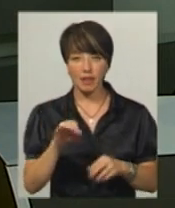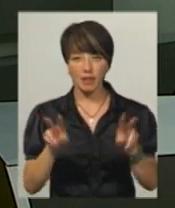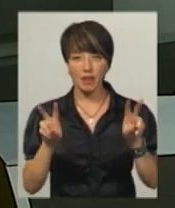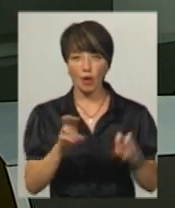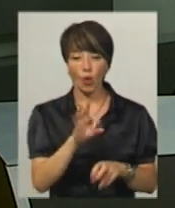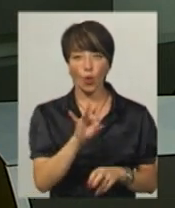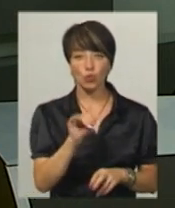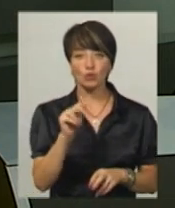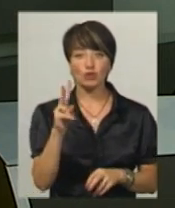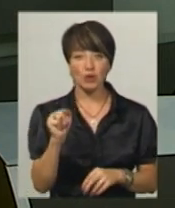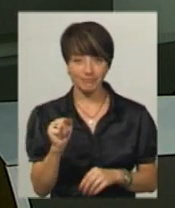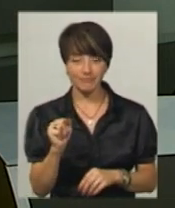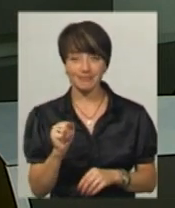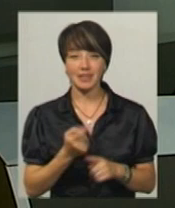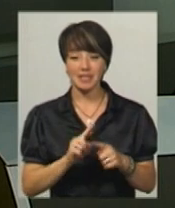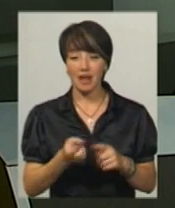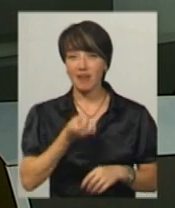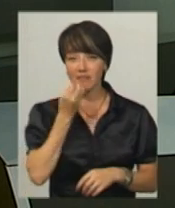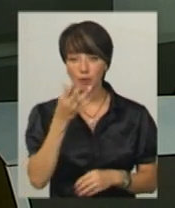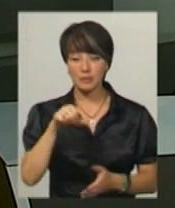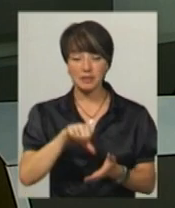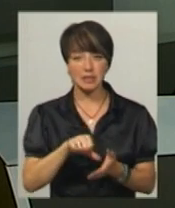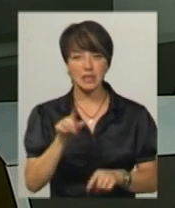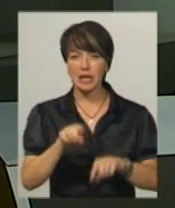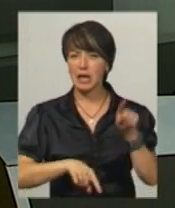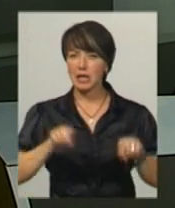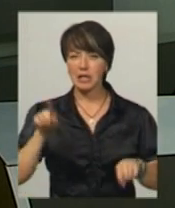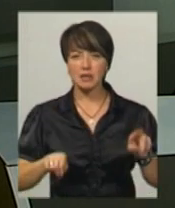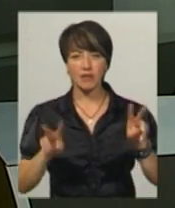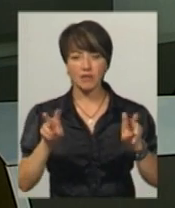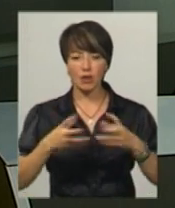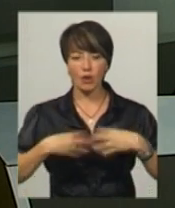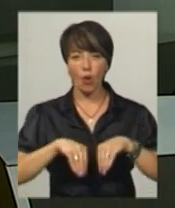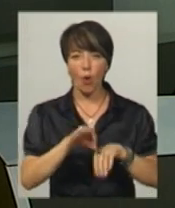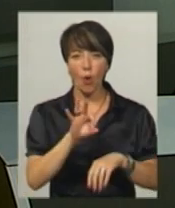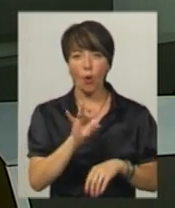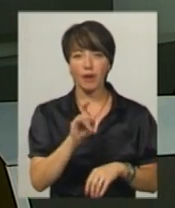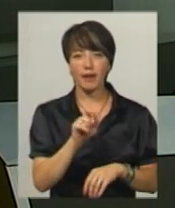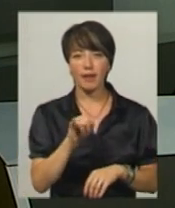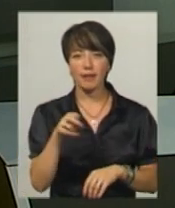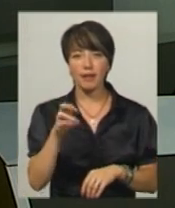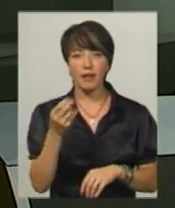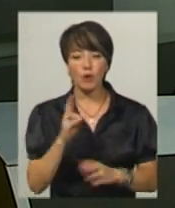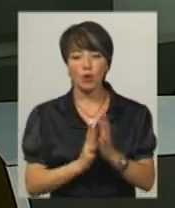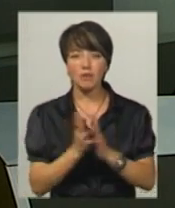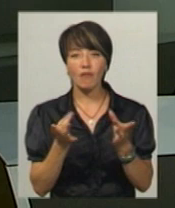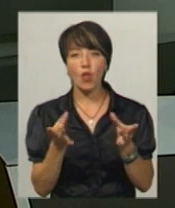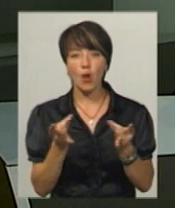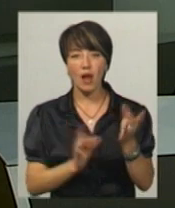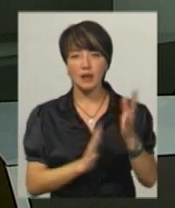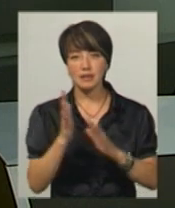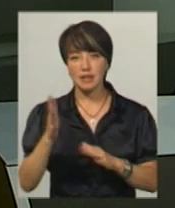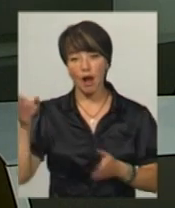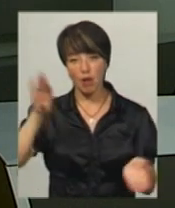коручка чимаринкоподібна. Ця квітка – представниця рідкісного виду родини орхідних, які зростають у вологих лісах Полісся та